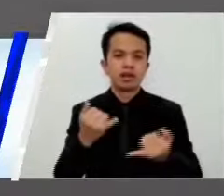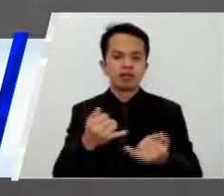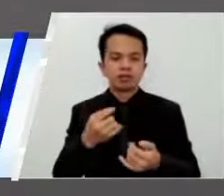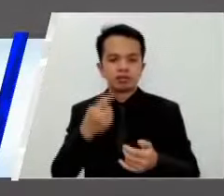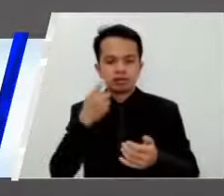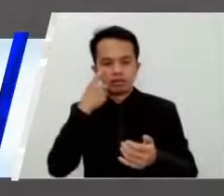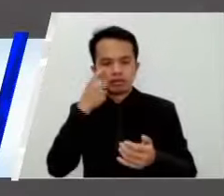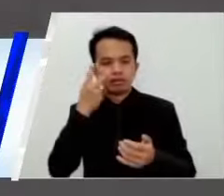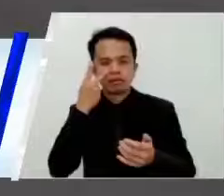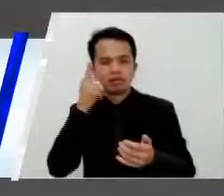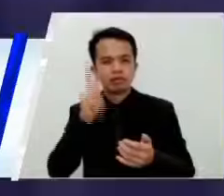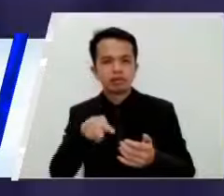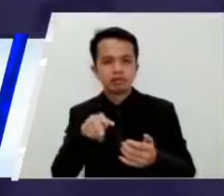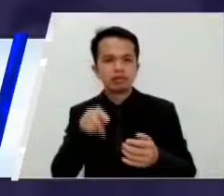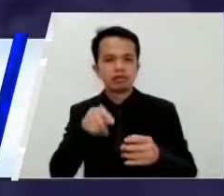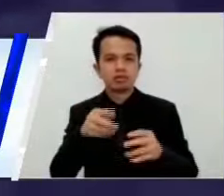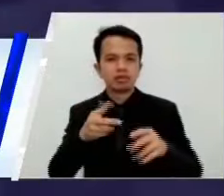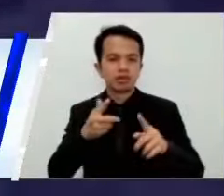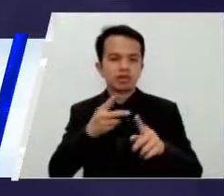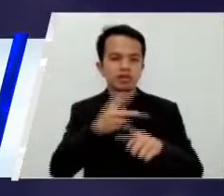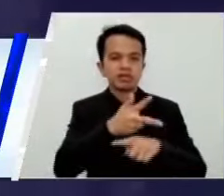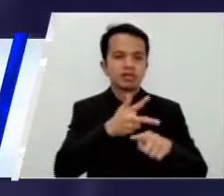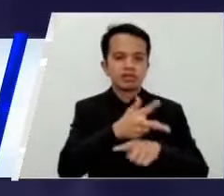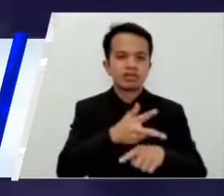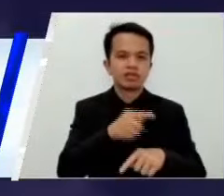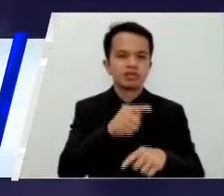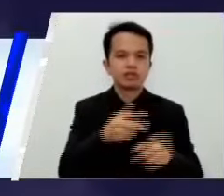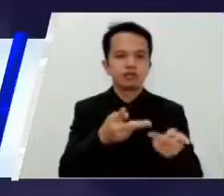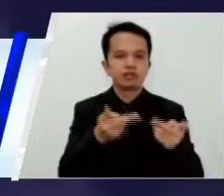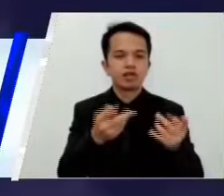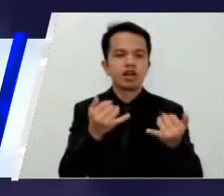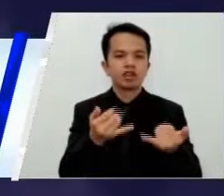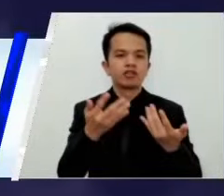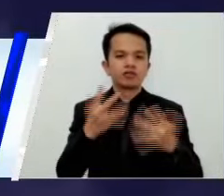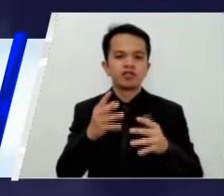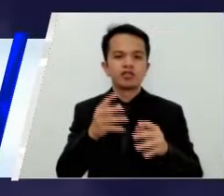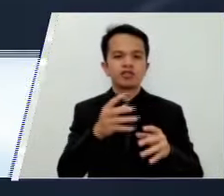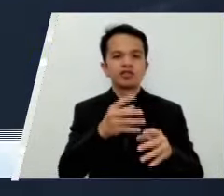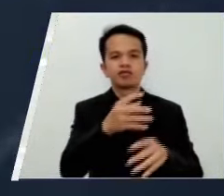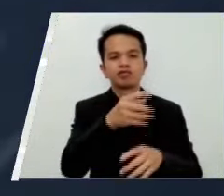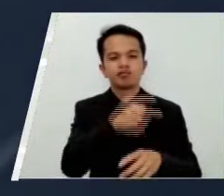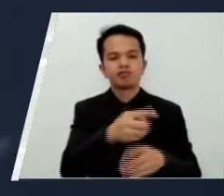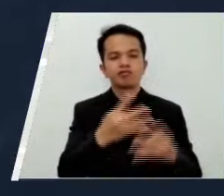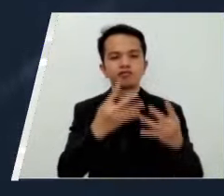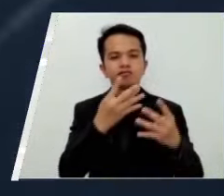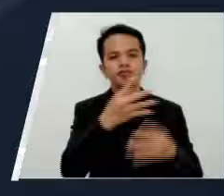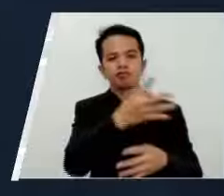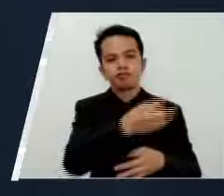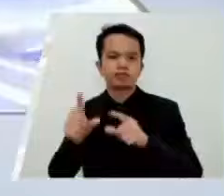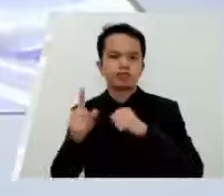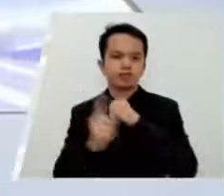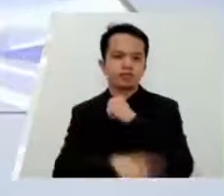na tumawid sa kanyang blind spot. Hawak na nila ang driver na maharap sa kaukulang reklamo.